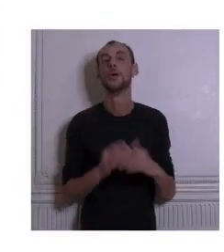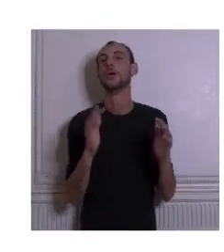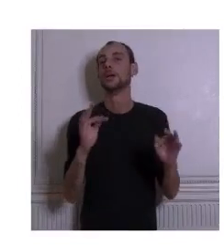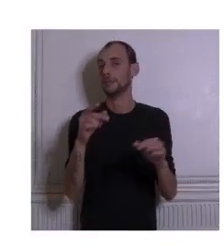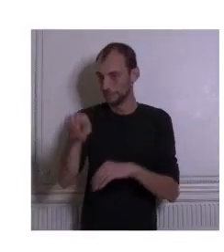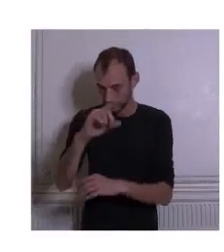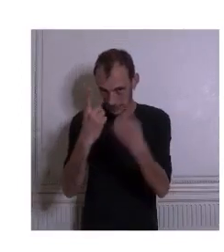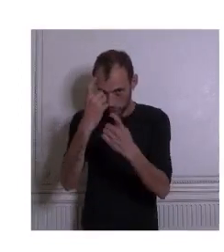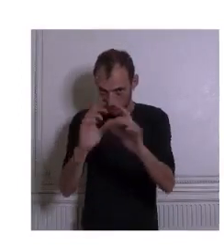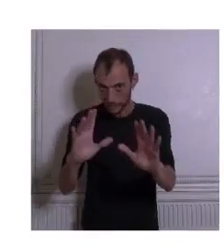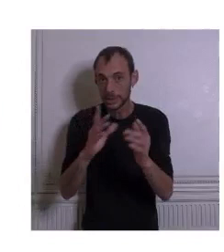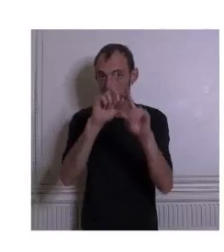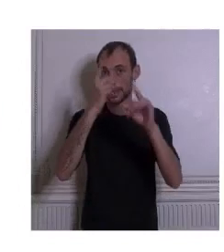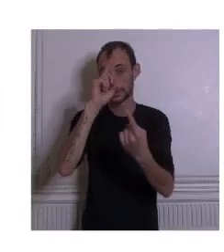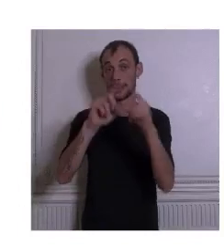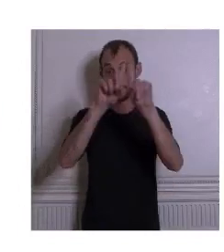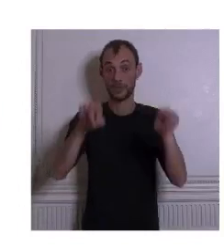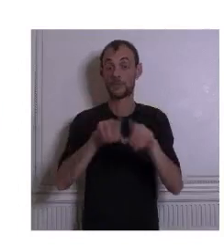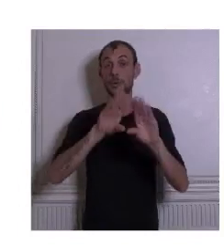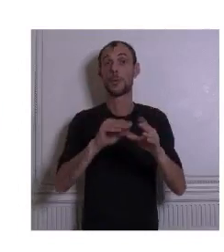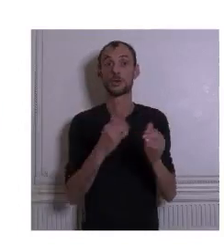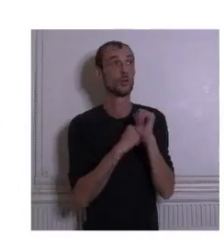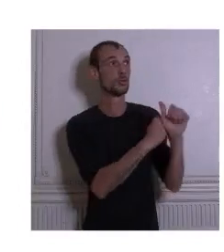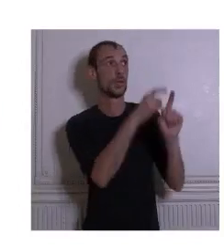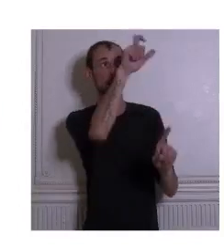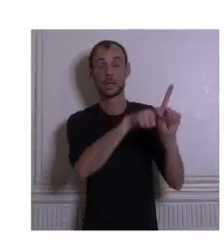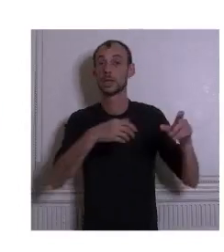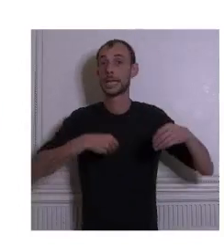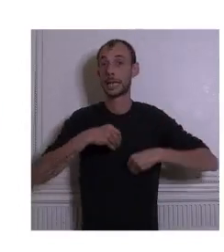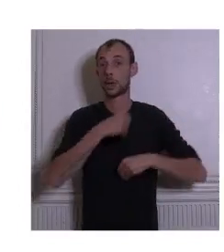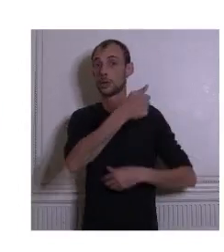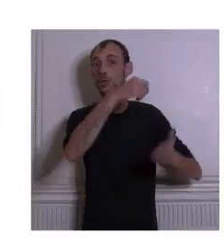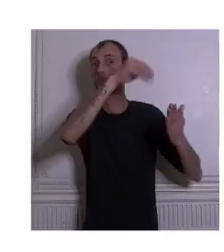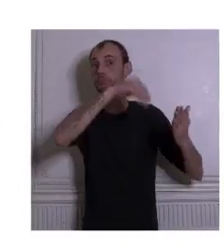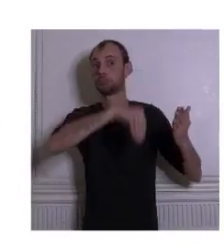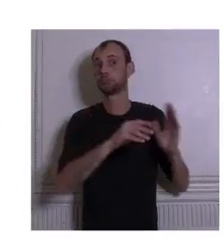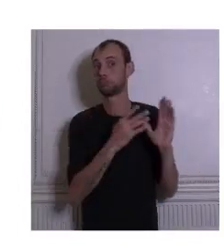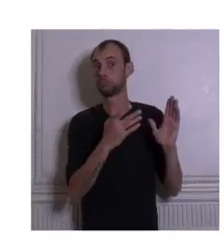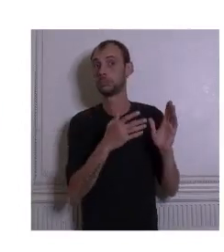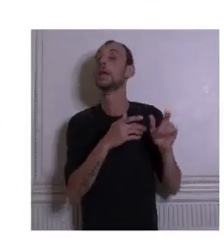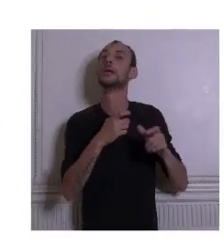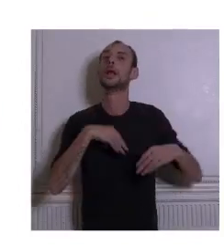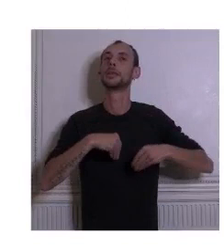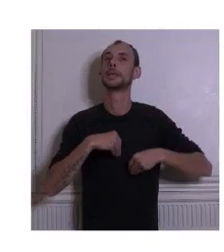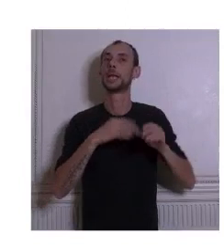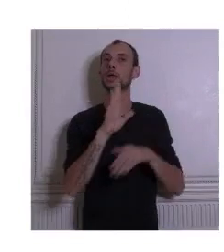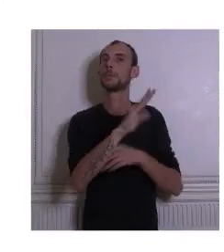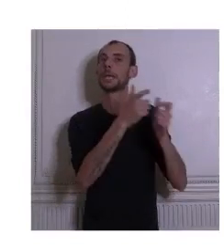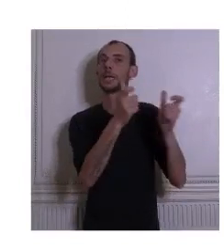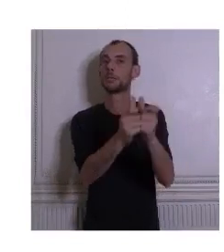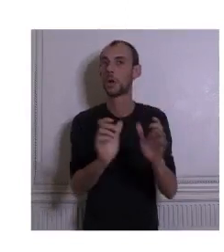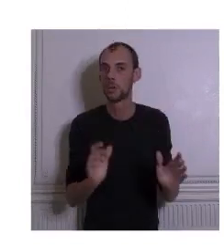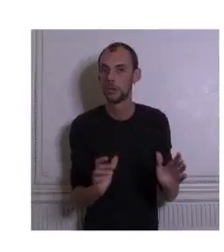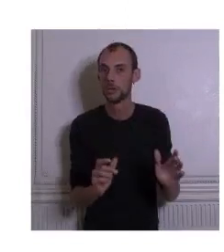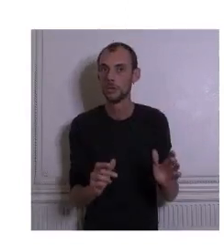On aurait pu mettre assistant aussi. Alors, je rappelle que l'écriture inclusive est interdite dans les documents officiels. Non, mais j'ai compris. Mais je dis que vous avez